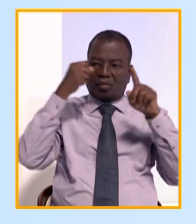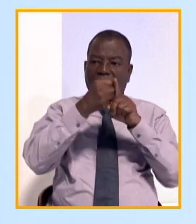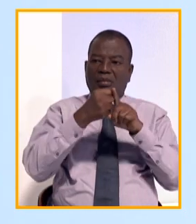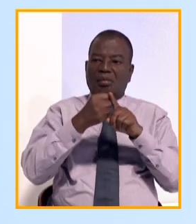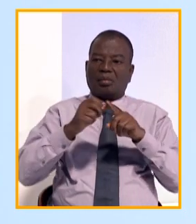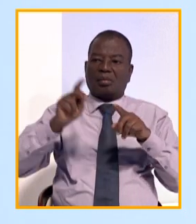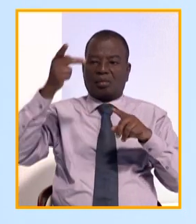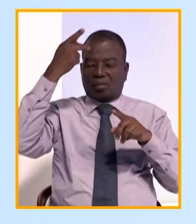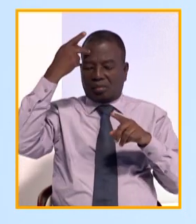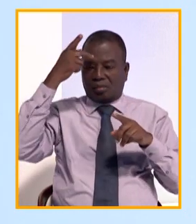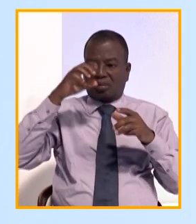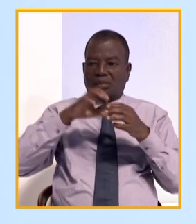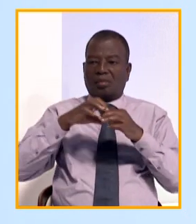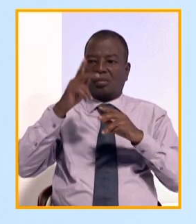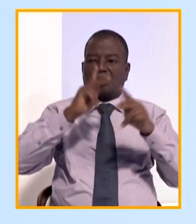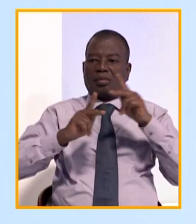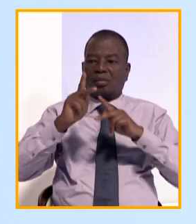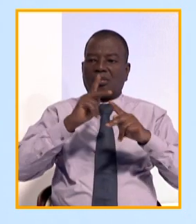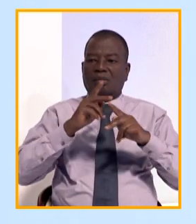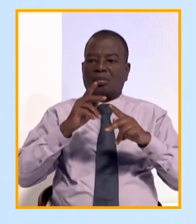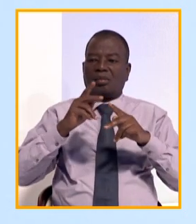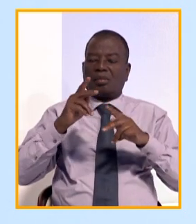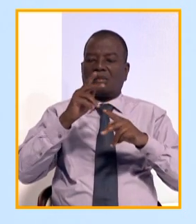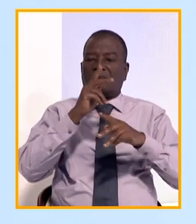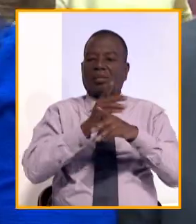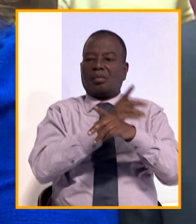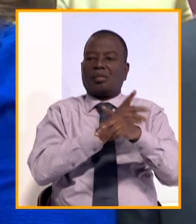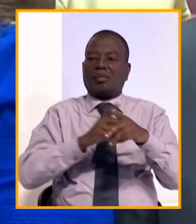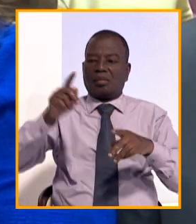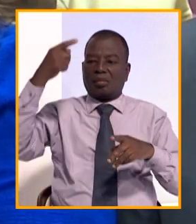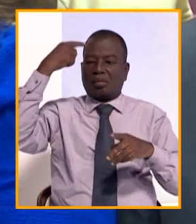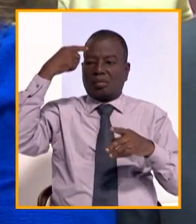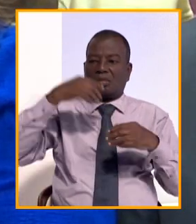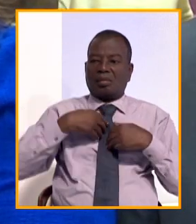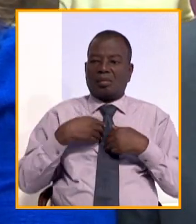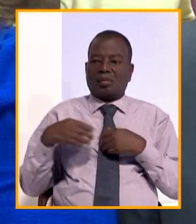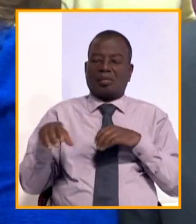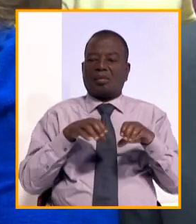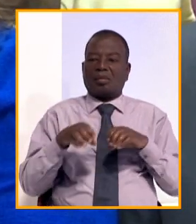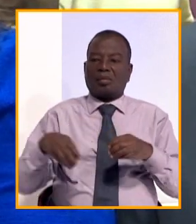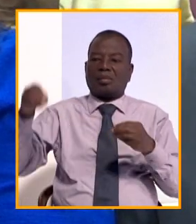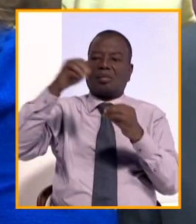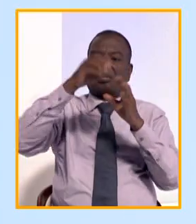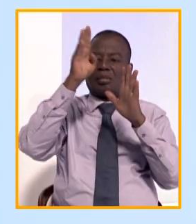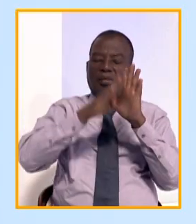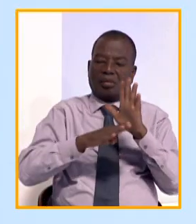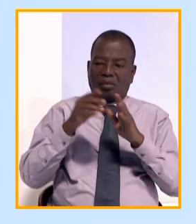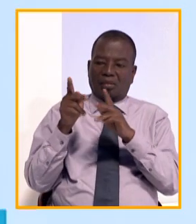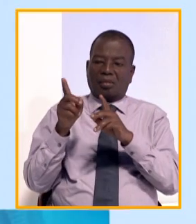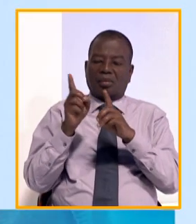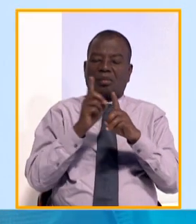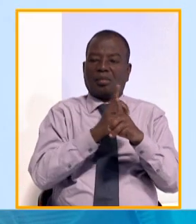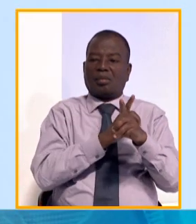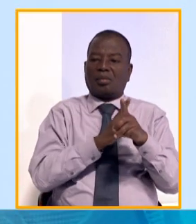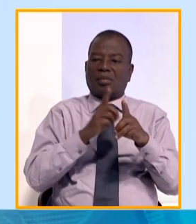des politiques publiques de développement au profit des populations, le gouvernement a entrepris le renforcement du dispositif